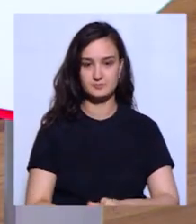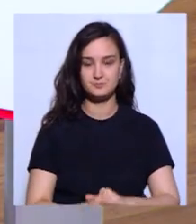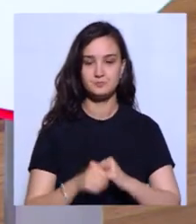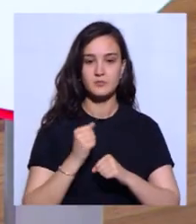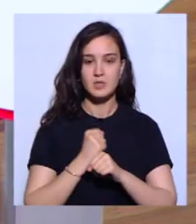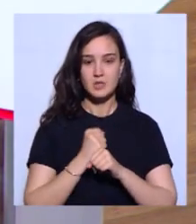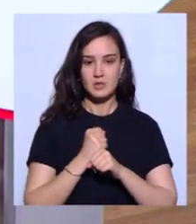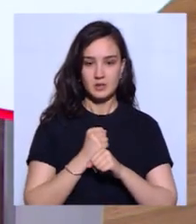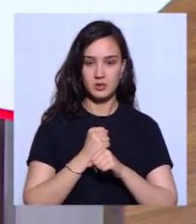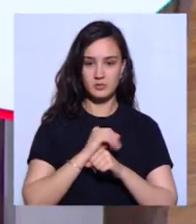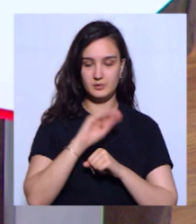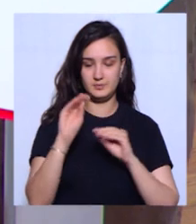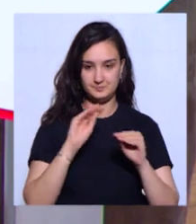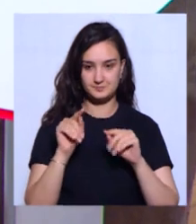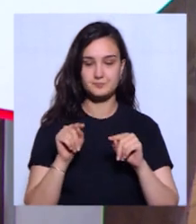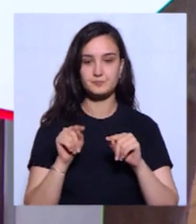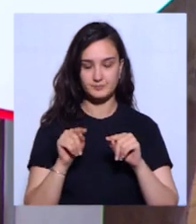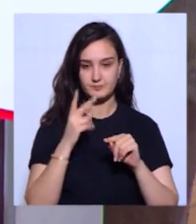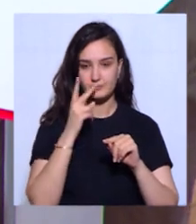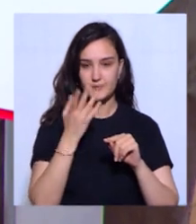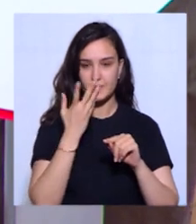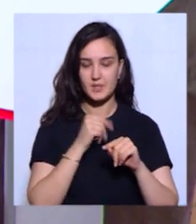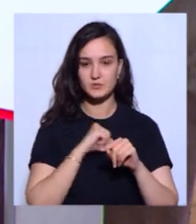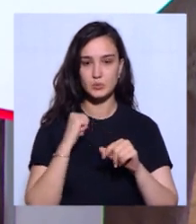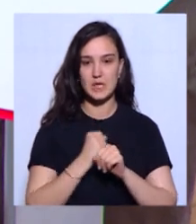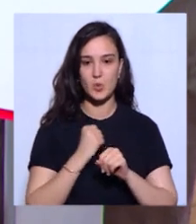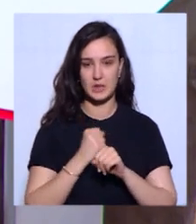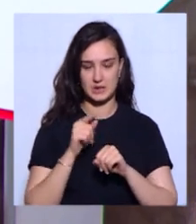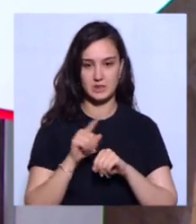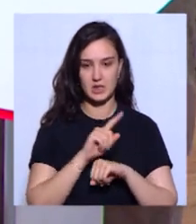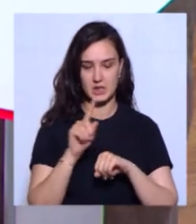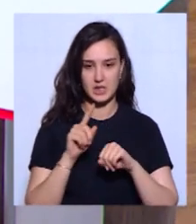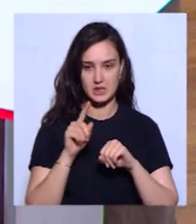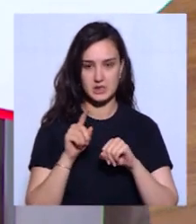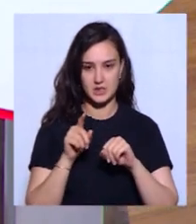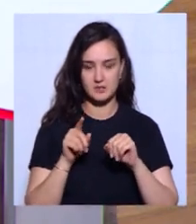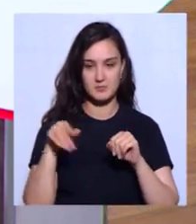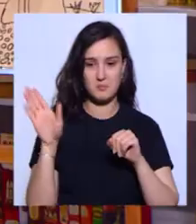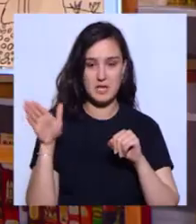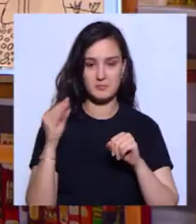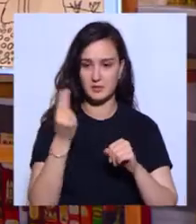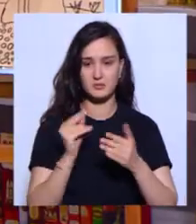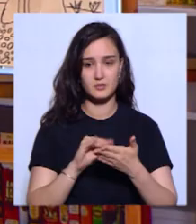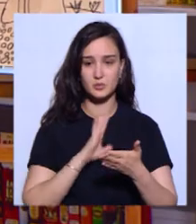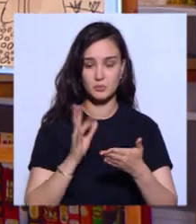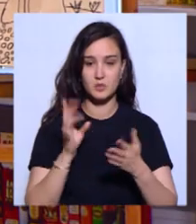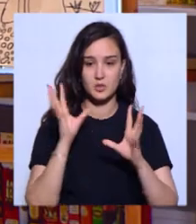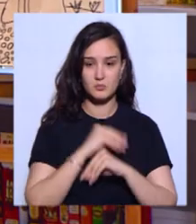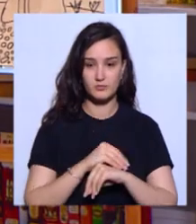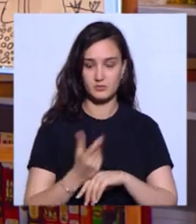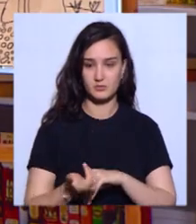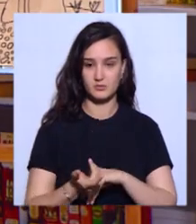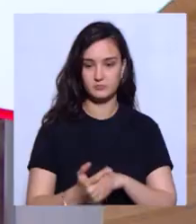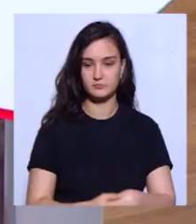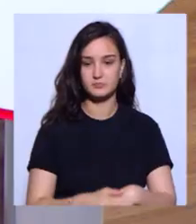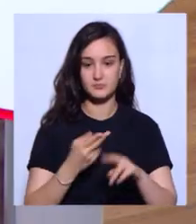კომპოზიცია. აი ამ თევზს ნახატ თვითონ გავუკეთ და ეს რაღაცა ფარფლი, რომელიც სულ არ ეხატა, მაგრამ გამოვიდა. ესეთი